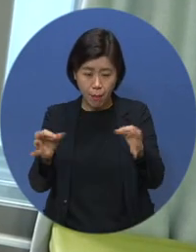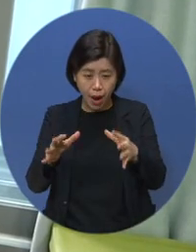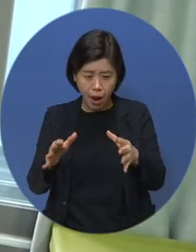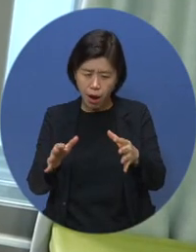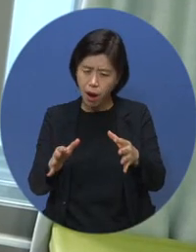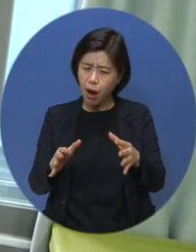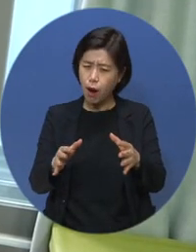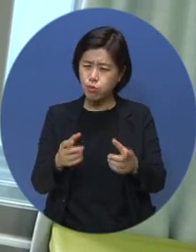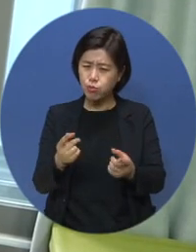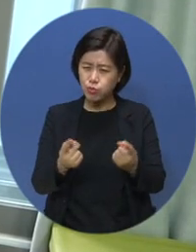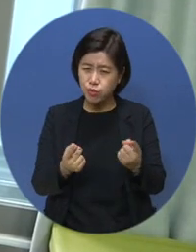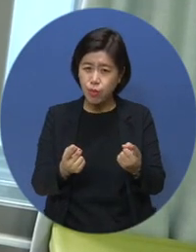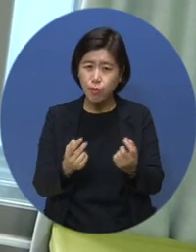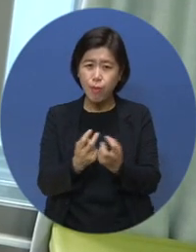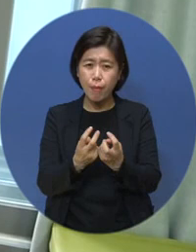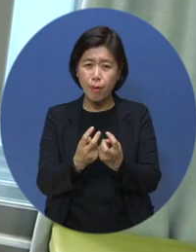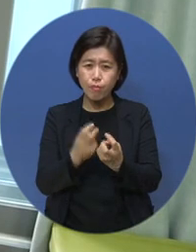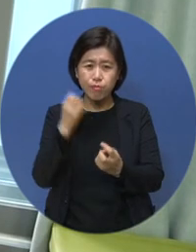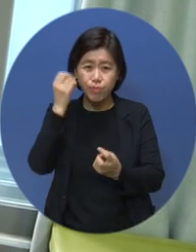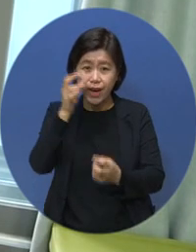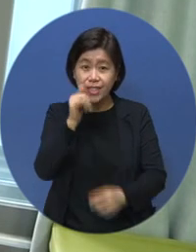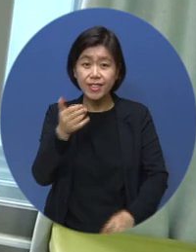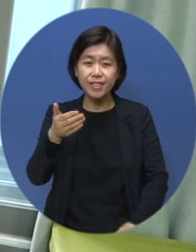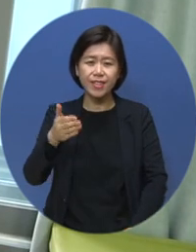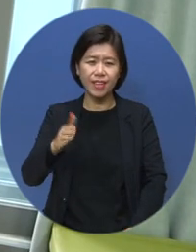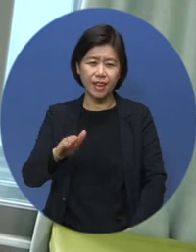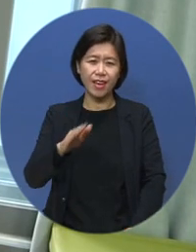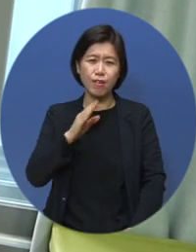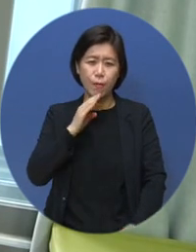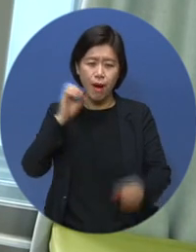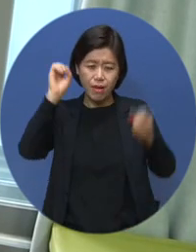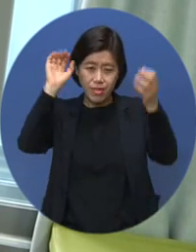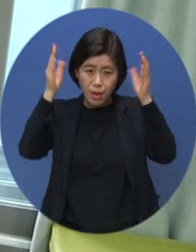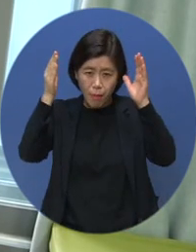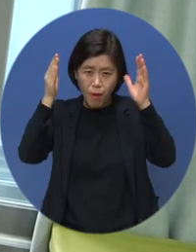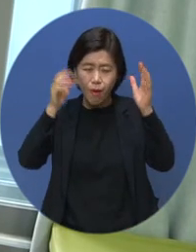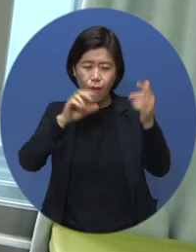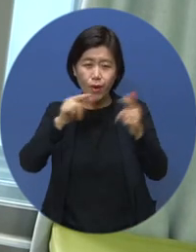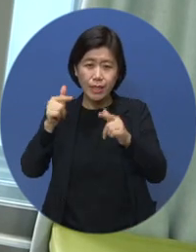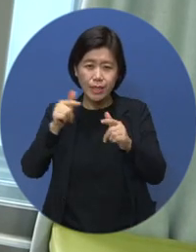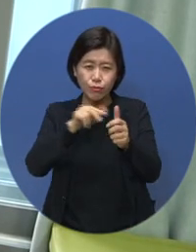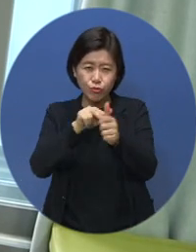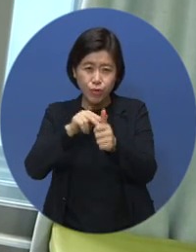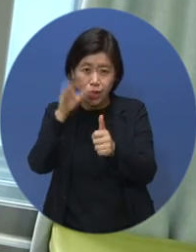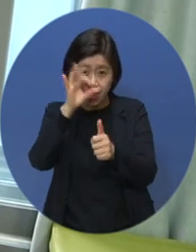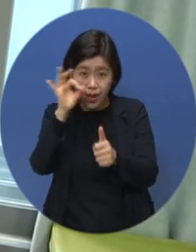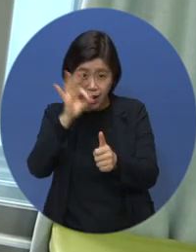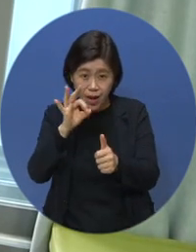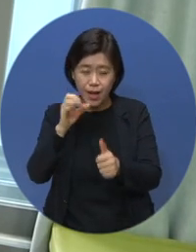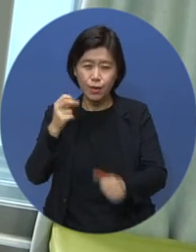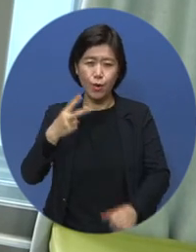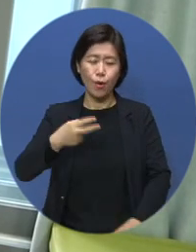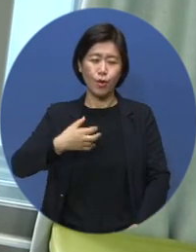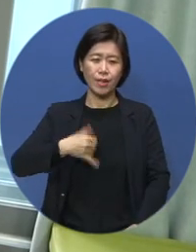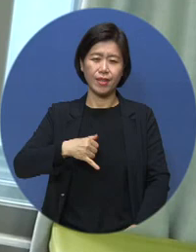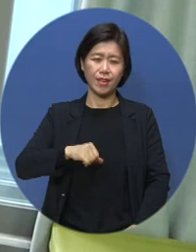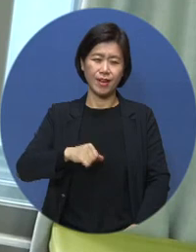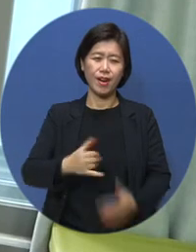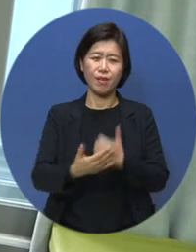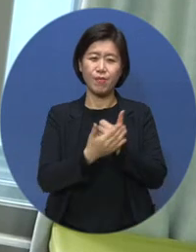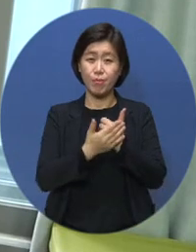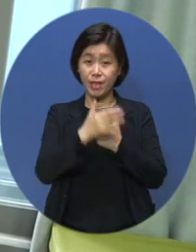조작을 잘못해 쓰는데 쓸데없이 네이버 지식인도 도움도 받고 여기 스마트한 우리 아들 딸을 덕분에